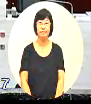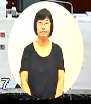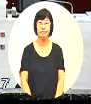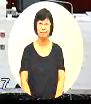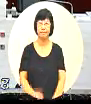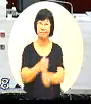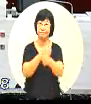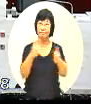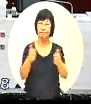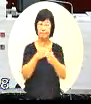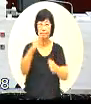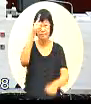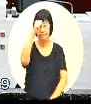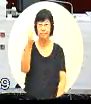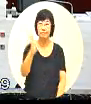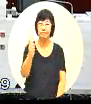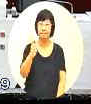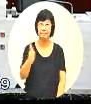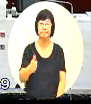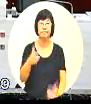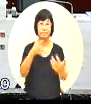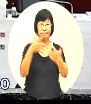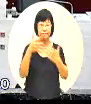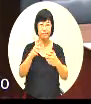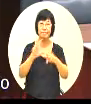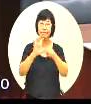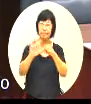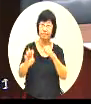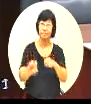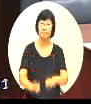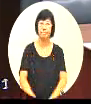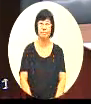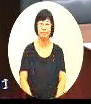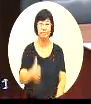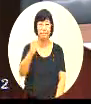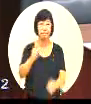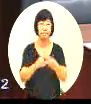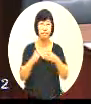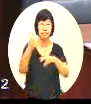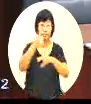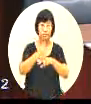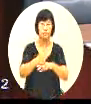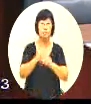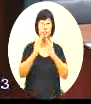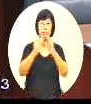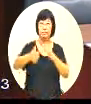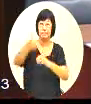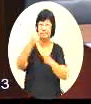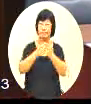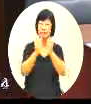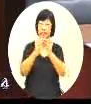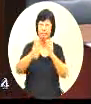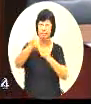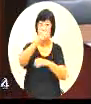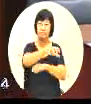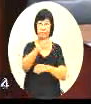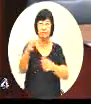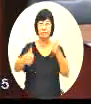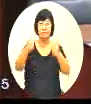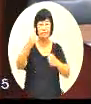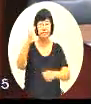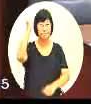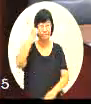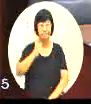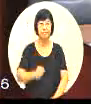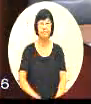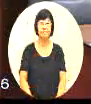谢谢。黄柏林请质询45分钟。 谢谢主席、市长、副市长、各位市府局处长，好，大家早。